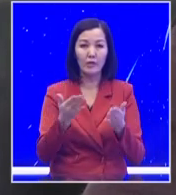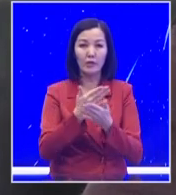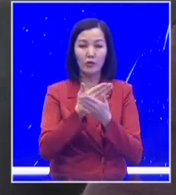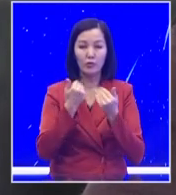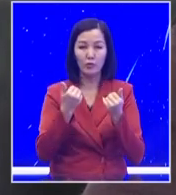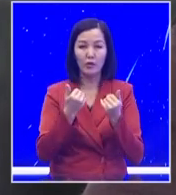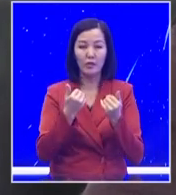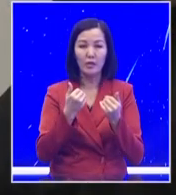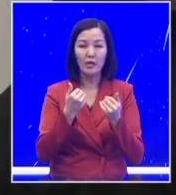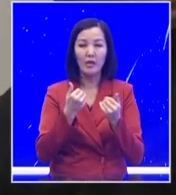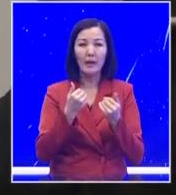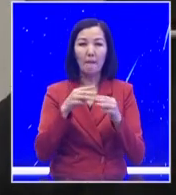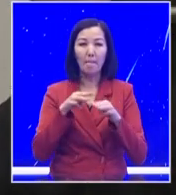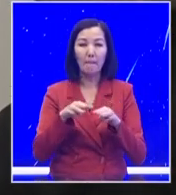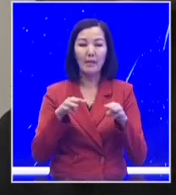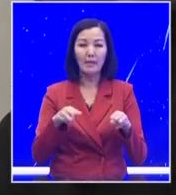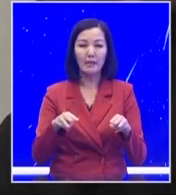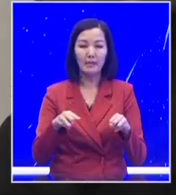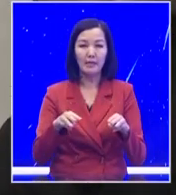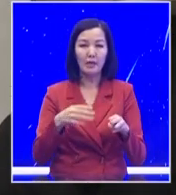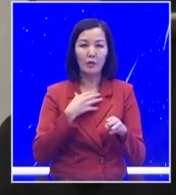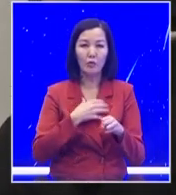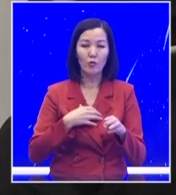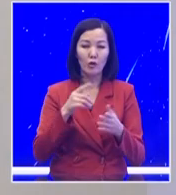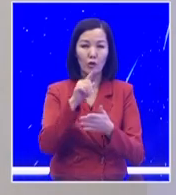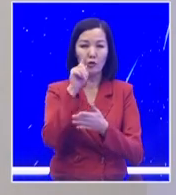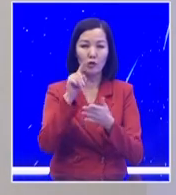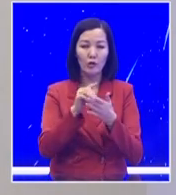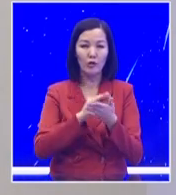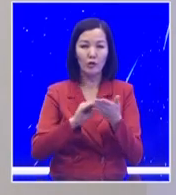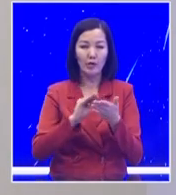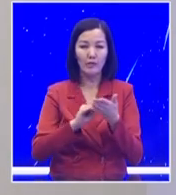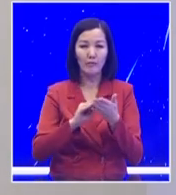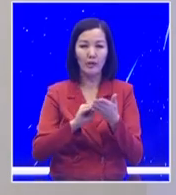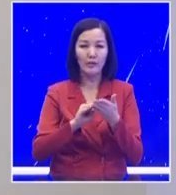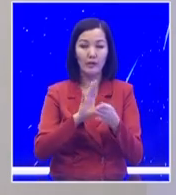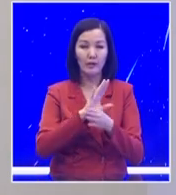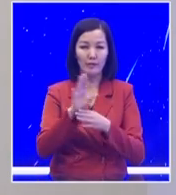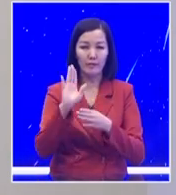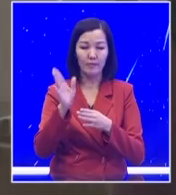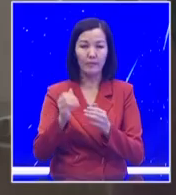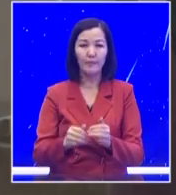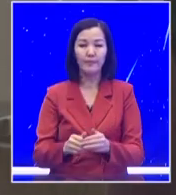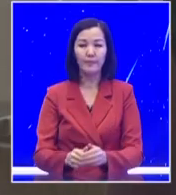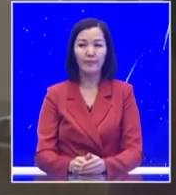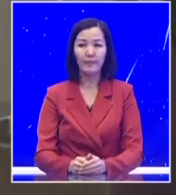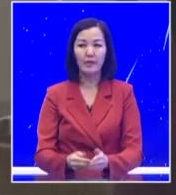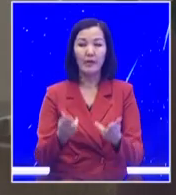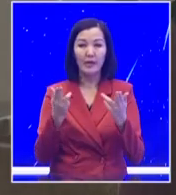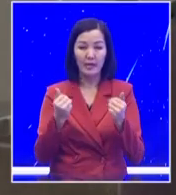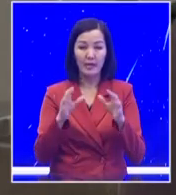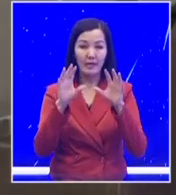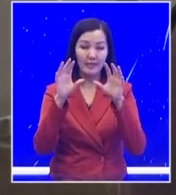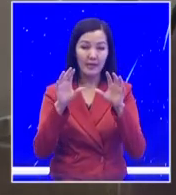жоқ. Ақтоты Райымқұлова жетісулықтарды толғандырған мәселені түртіп алып, жоғары жаққа жеткізетінін айтты. Әрине, біз